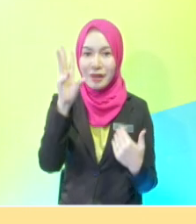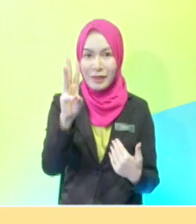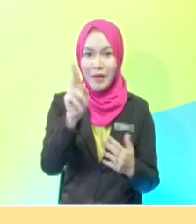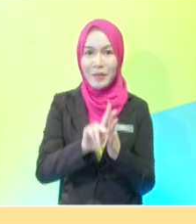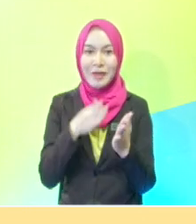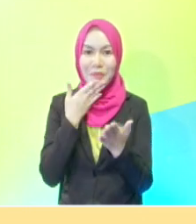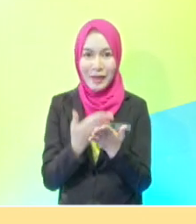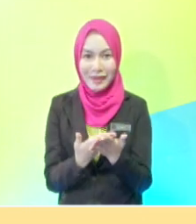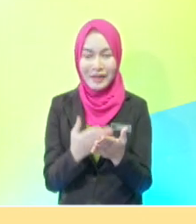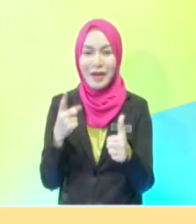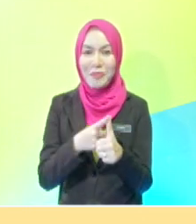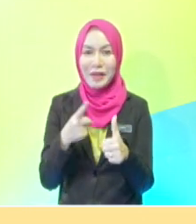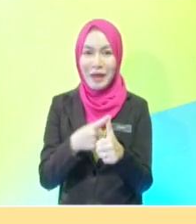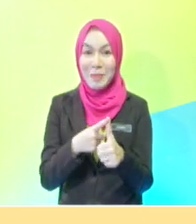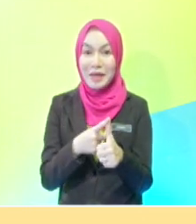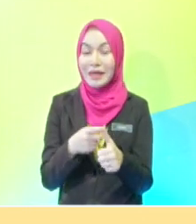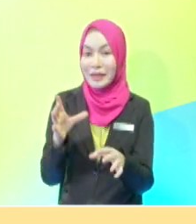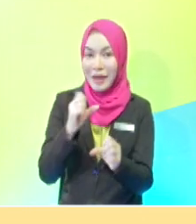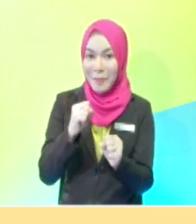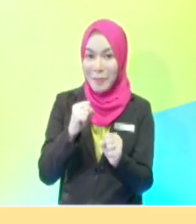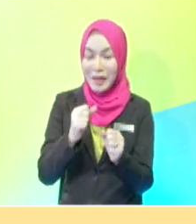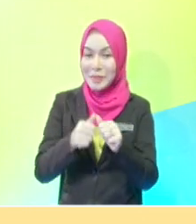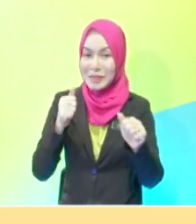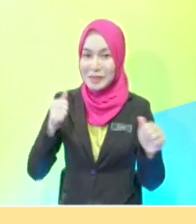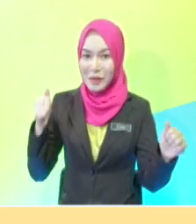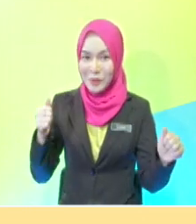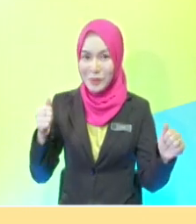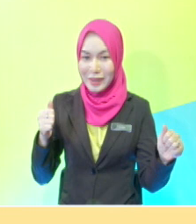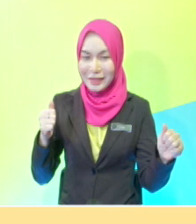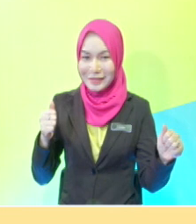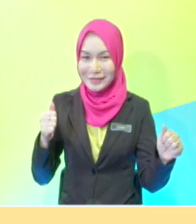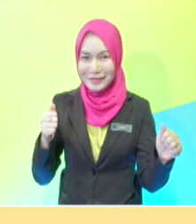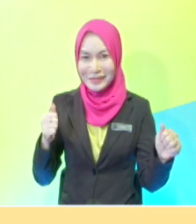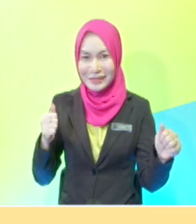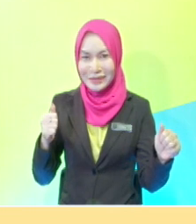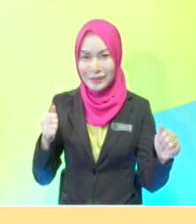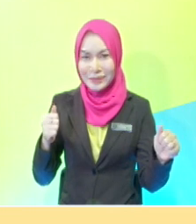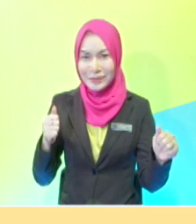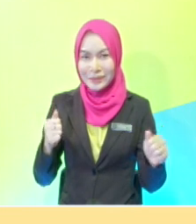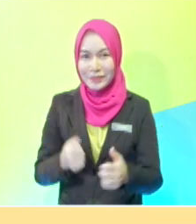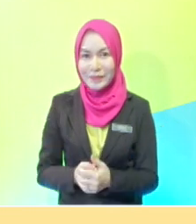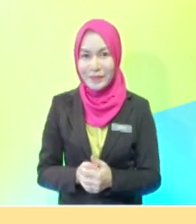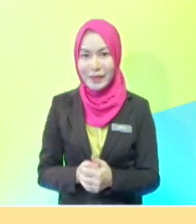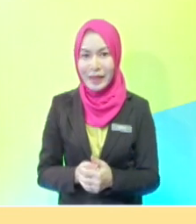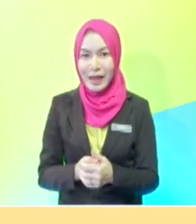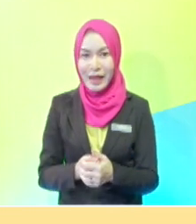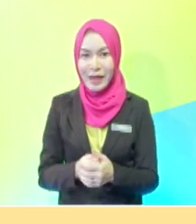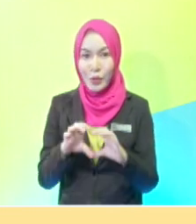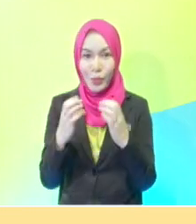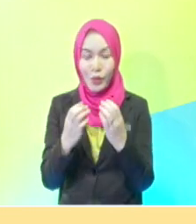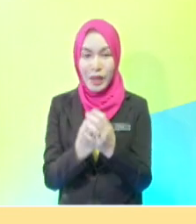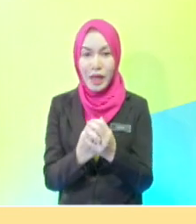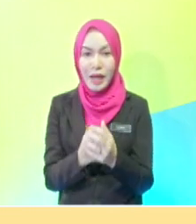yang pertama dia dapat mengatasi masalah bakalan makanan dunia melalui penghasilan tanaman dan juga